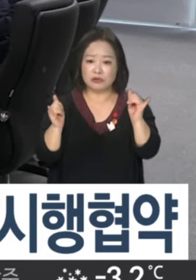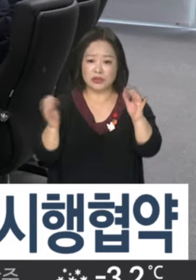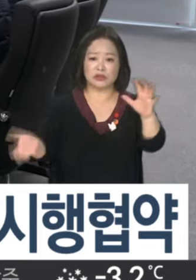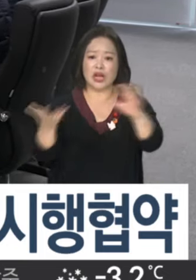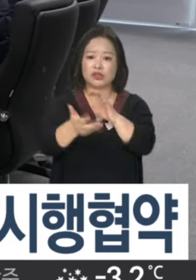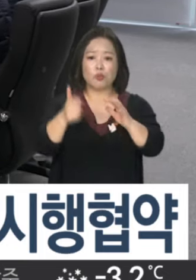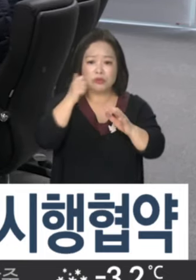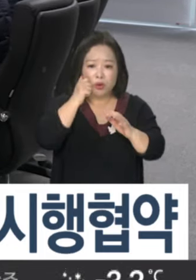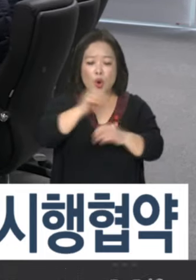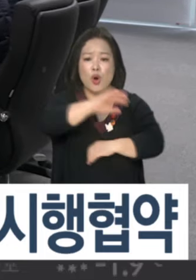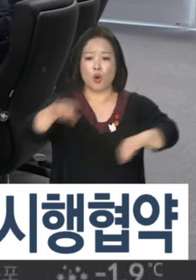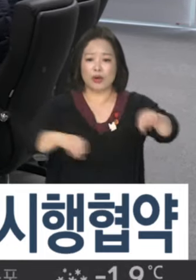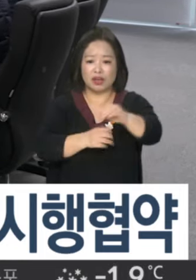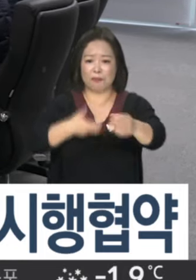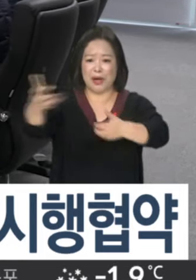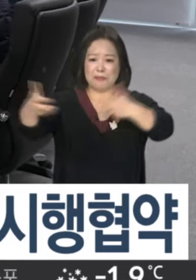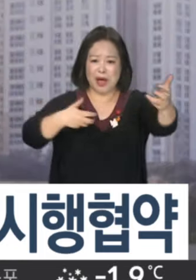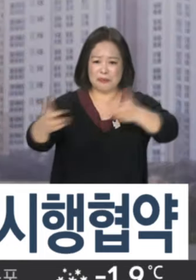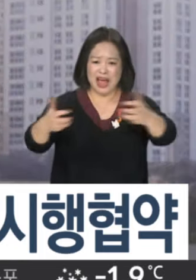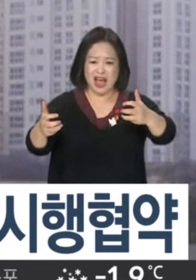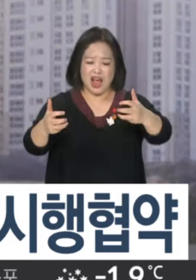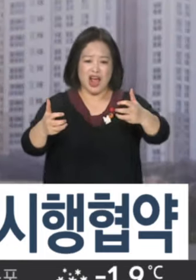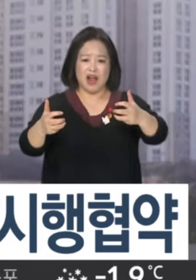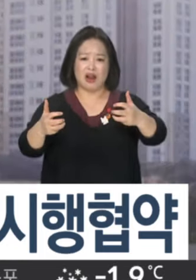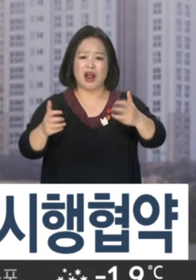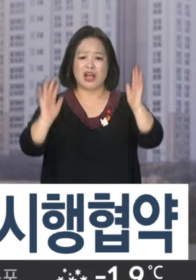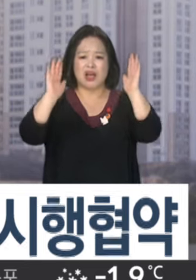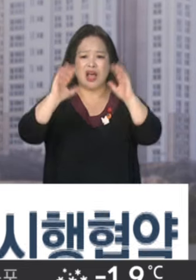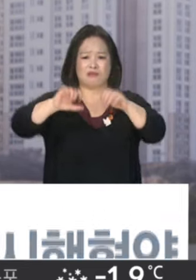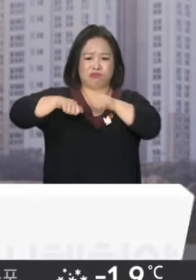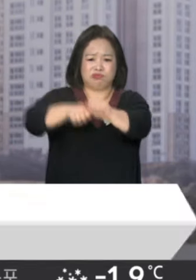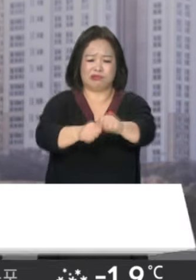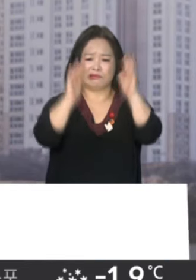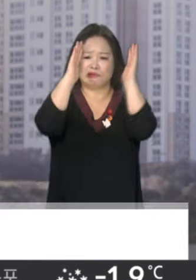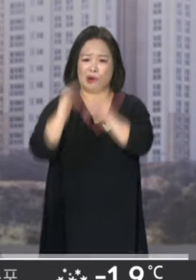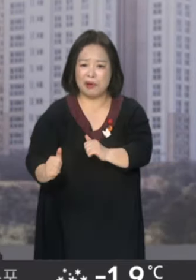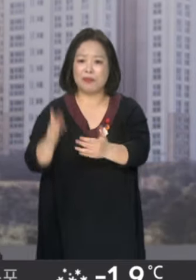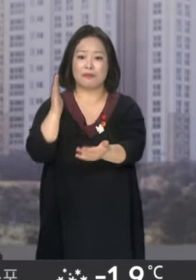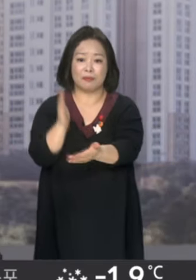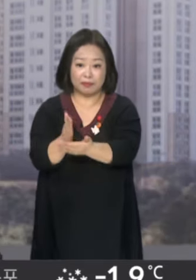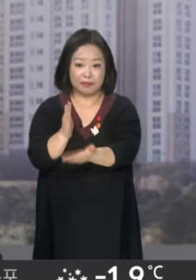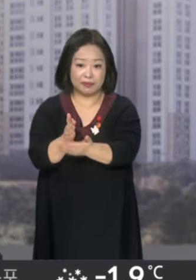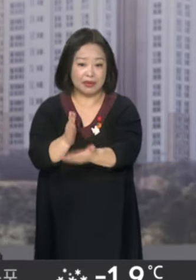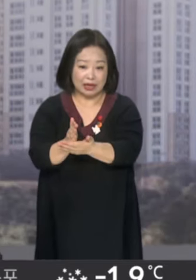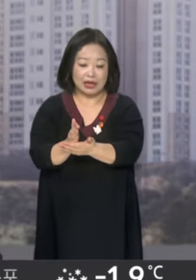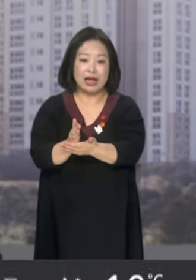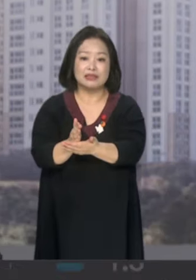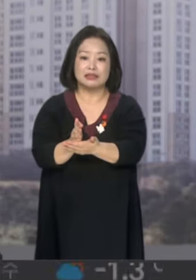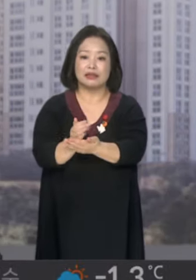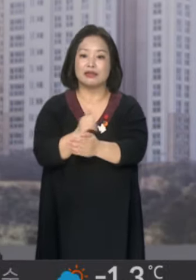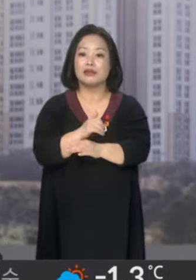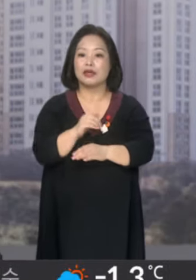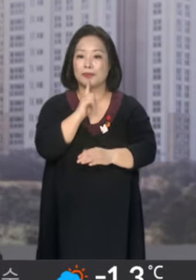밖으로 내몰리는 전면 철거 방식의 부작용을 해결하기 위해 순환 정비 방식을 채택했다고 말했습니다